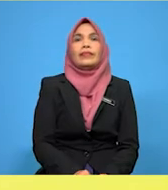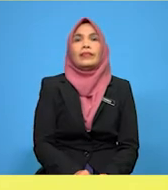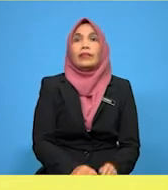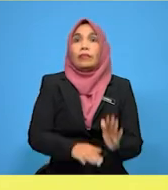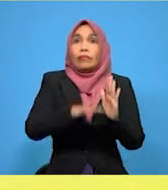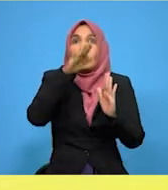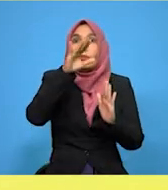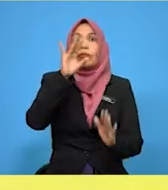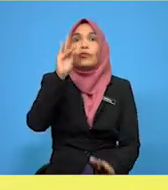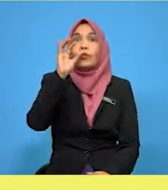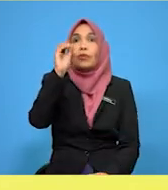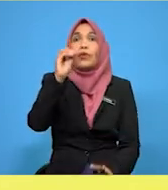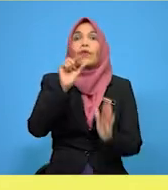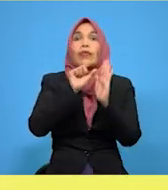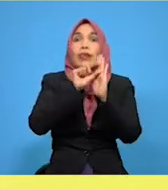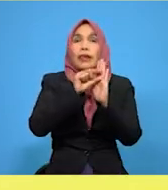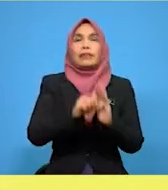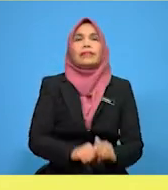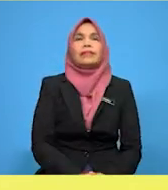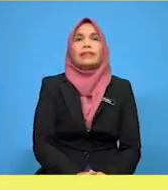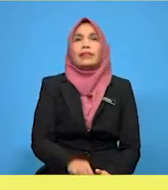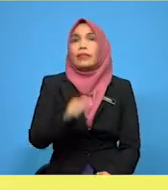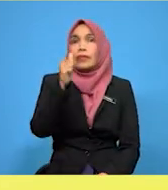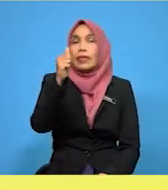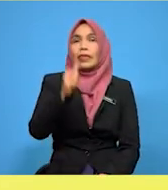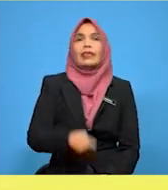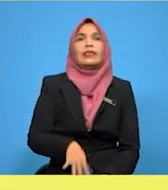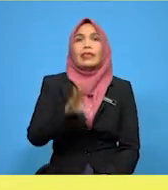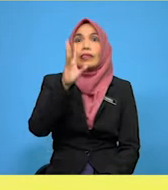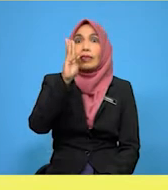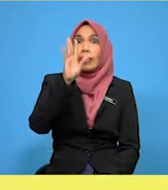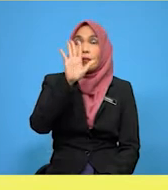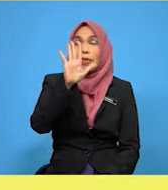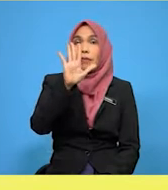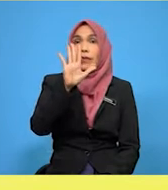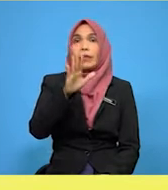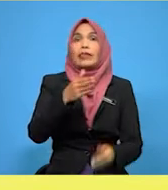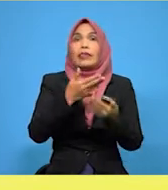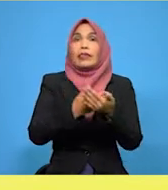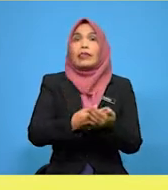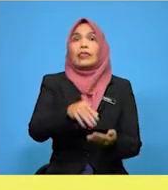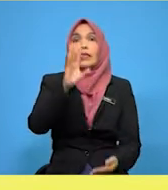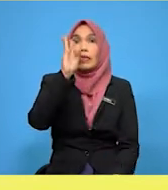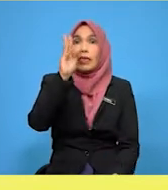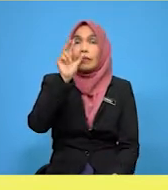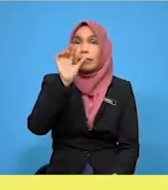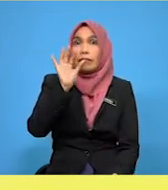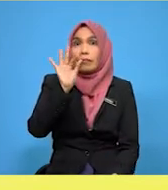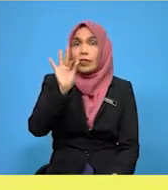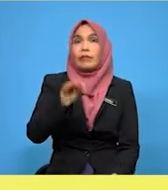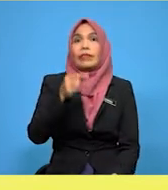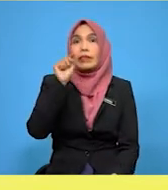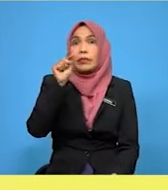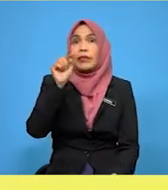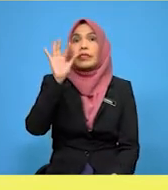gram. Bagi grade A, ia berada di julat 65 sehingga 69.9 gram. Bagi grade